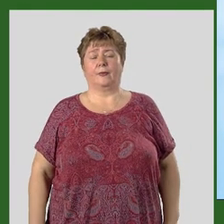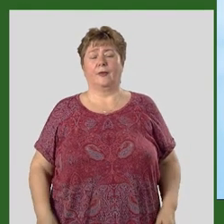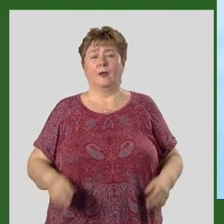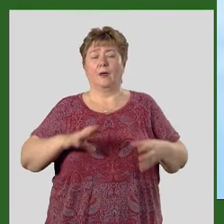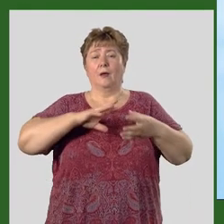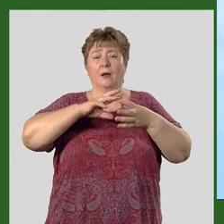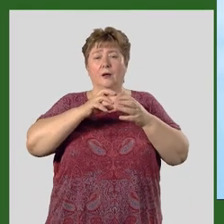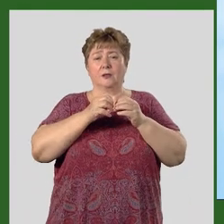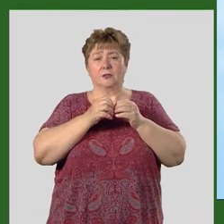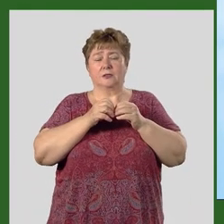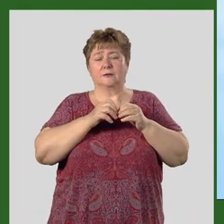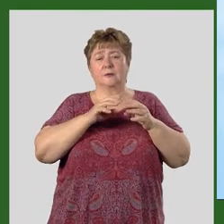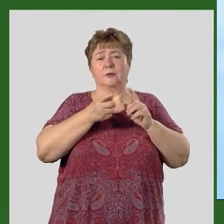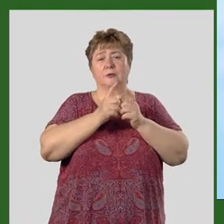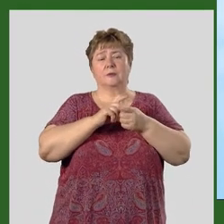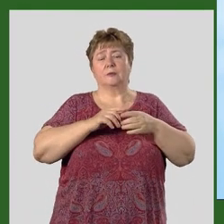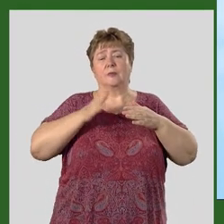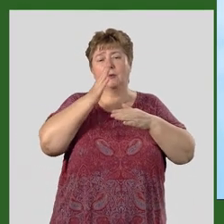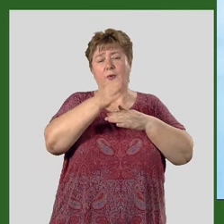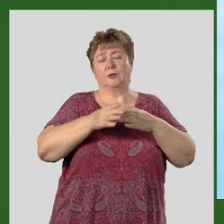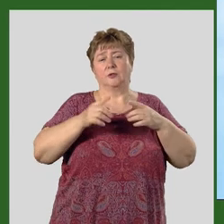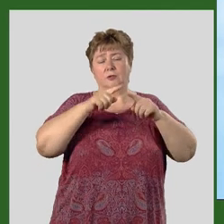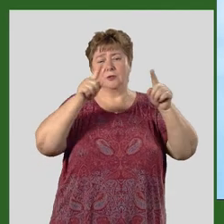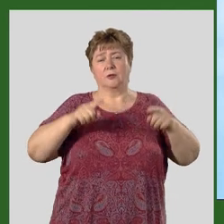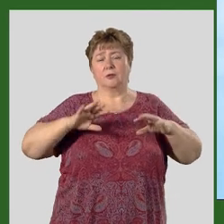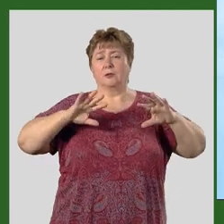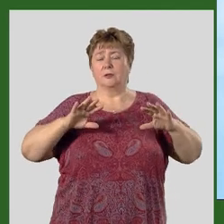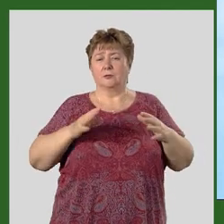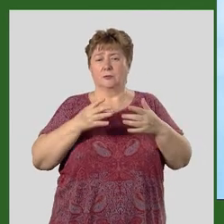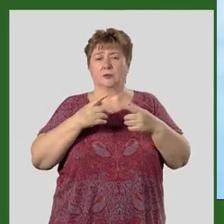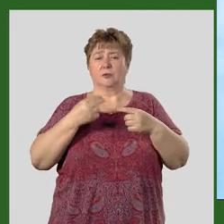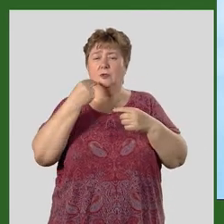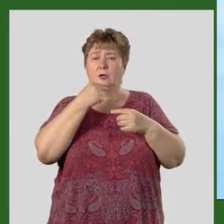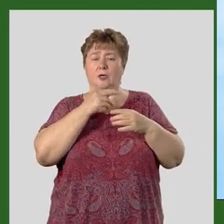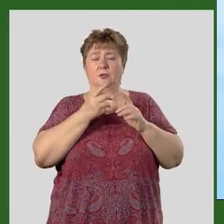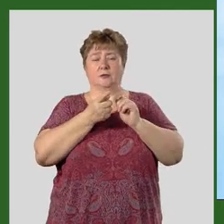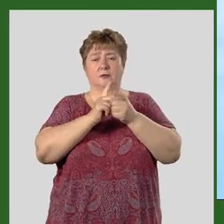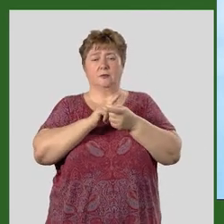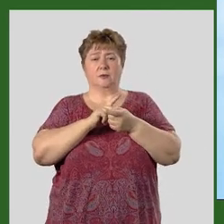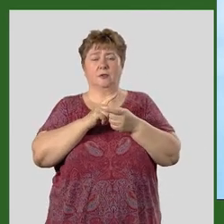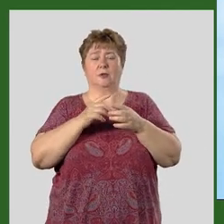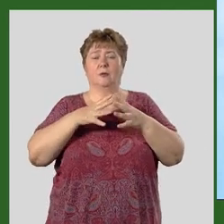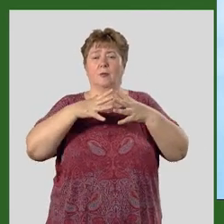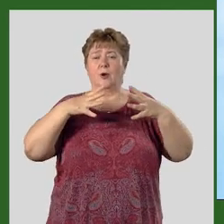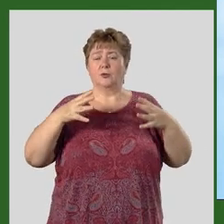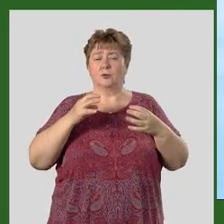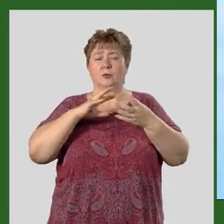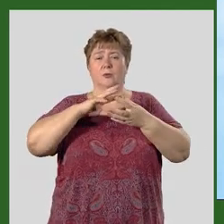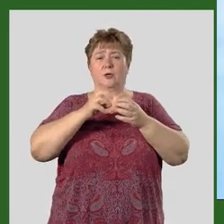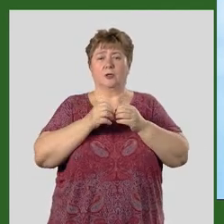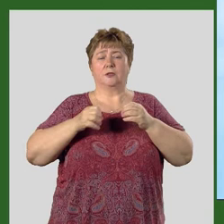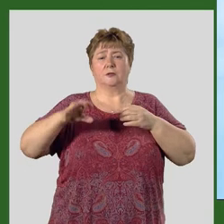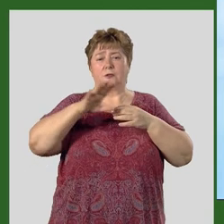За количественными изменениями на политической карте происходят и качественные сдвиги. При большом количестве